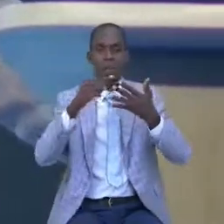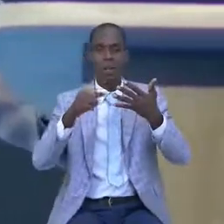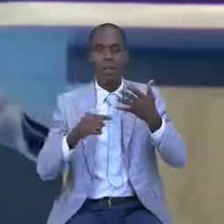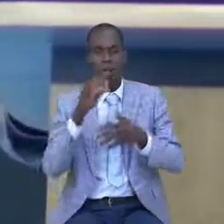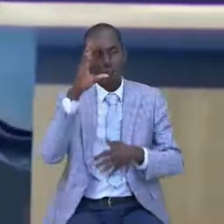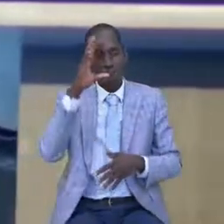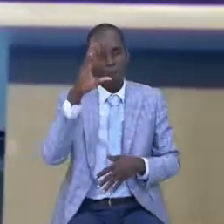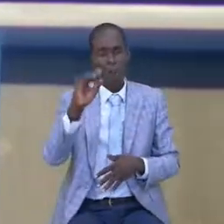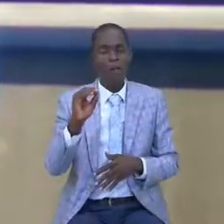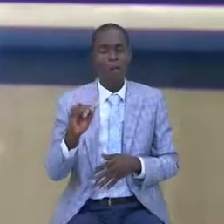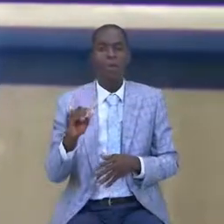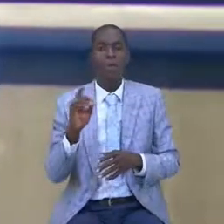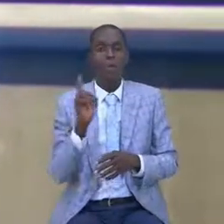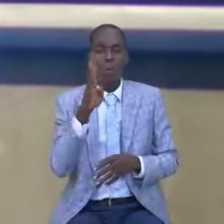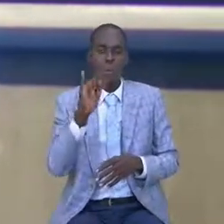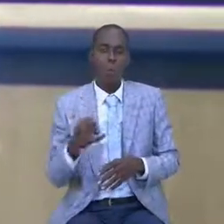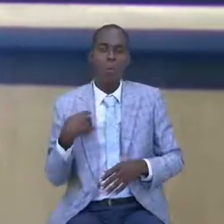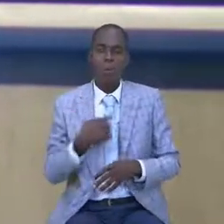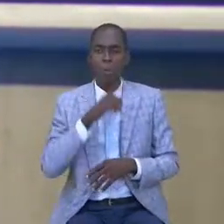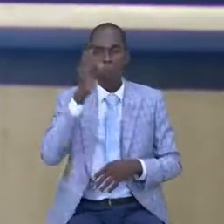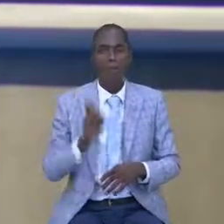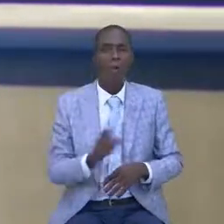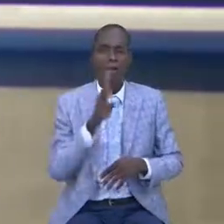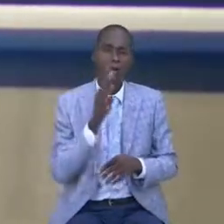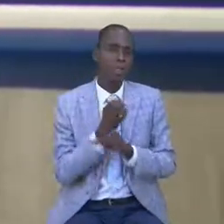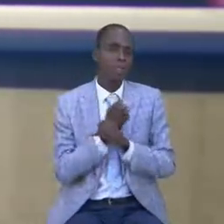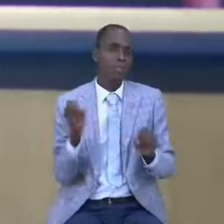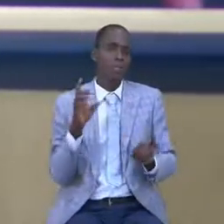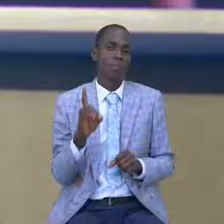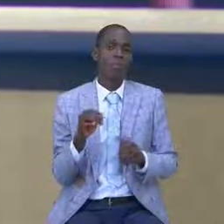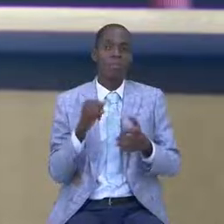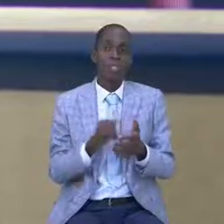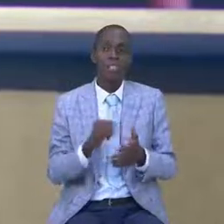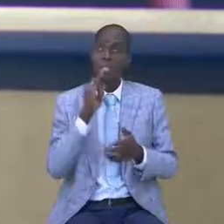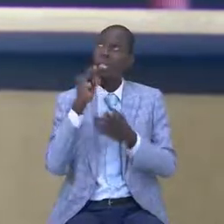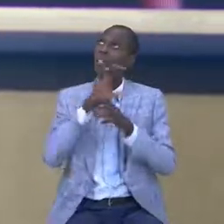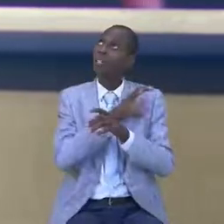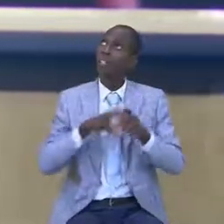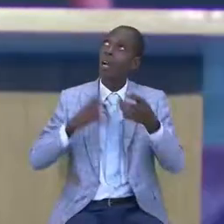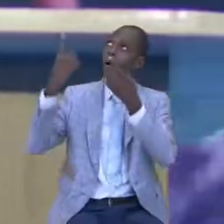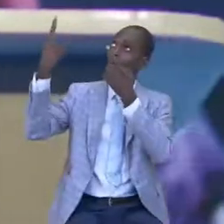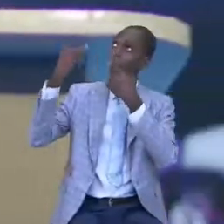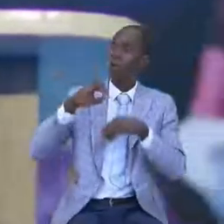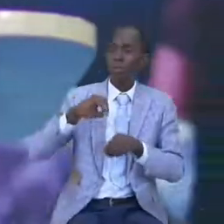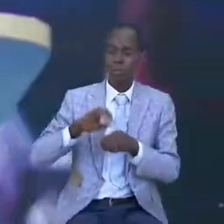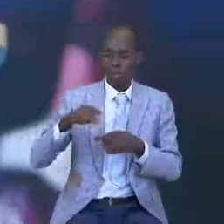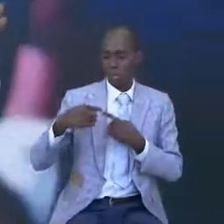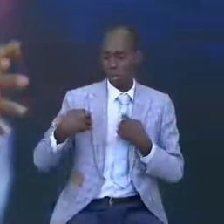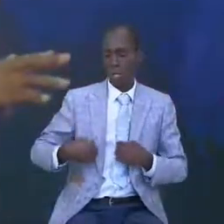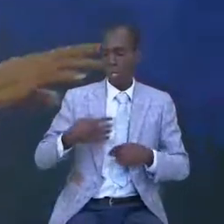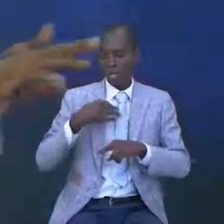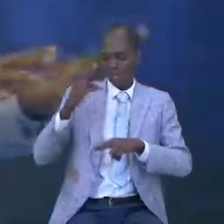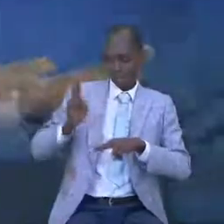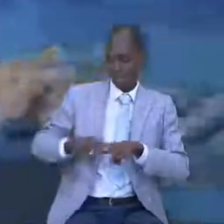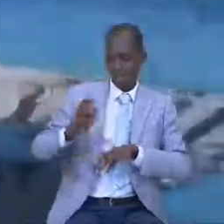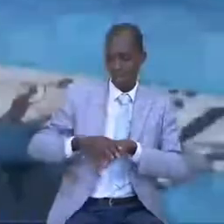ciel aucun autre nom qui a été donné parmi les hommes par lequel nous devions être